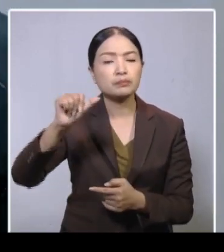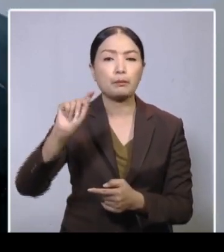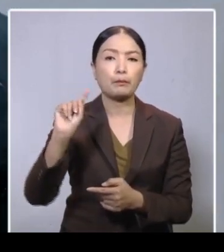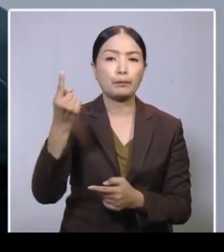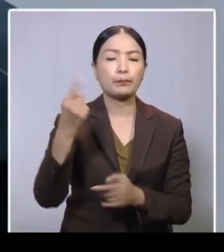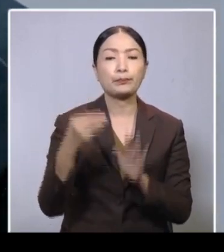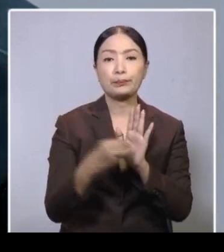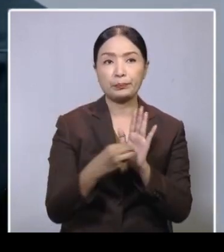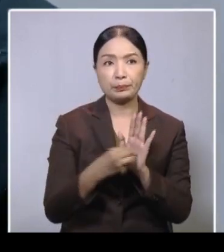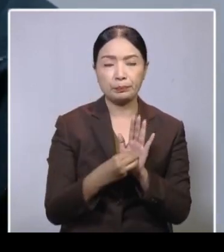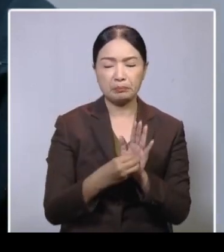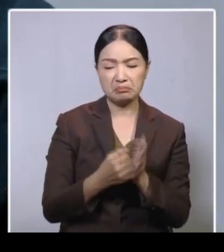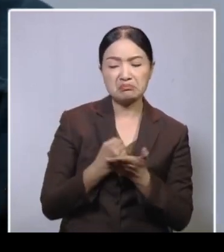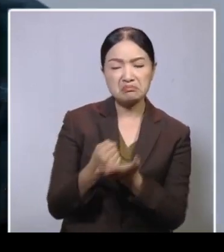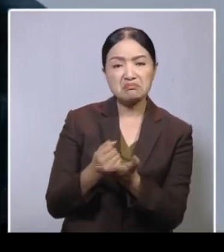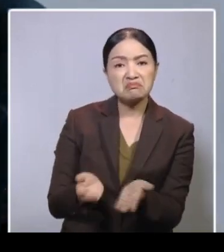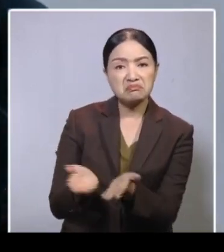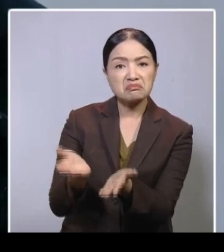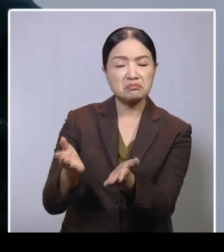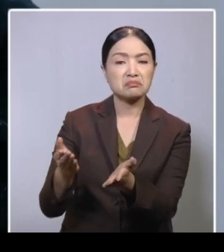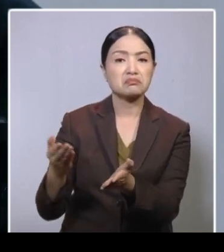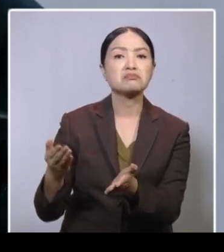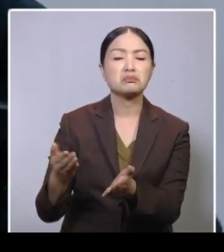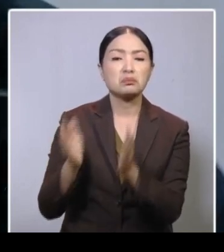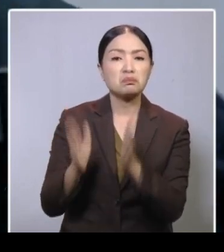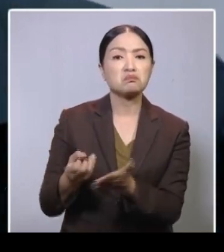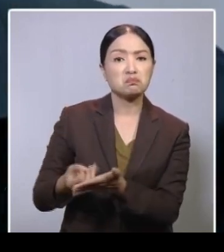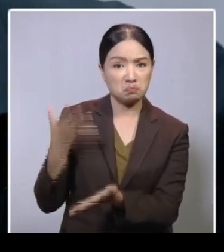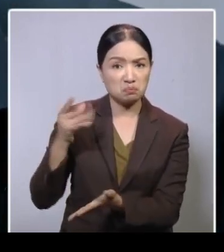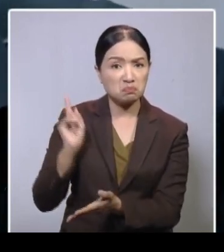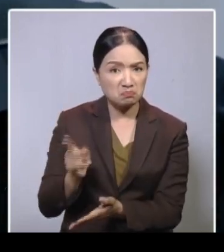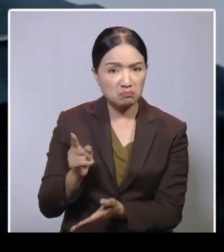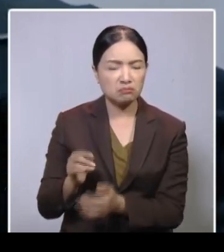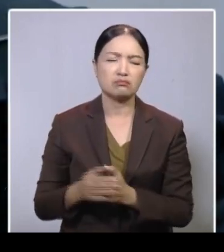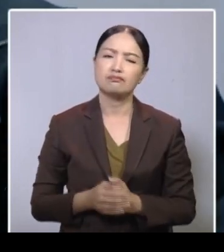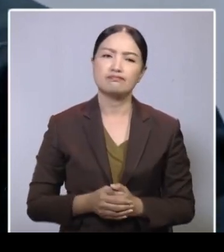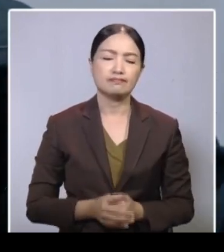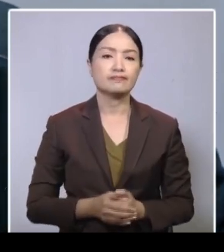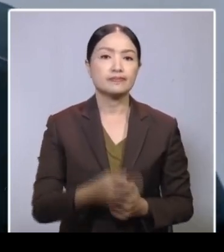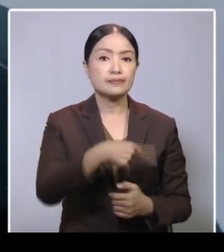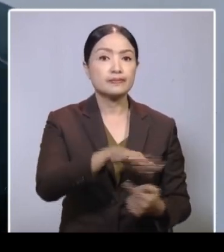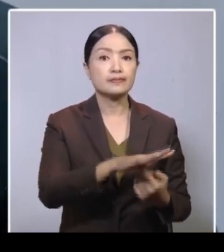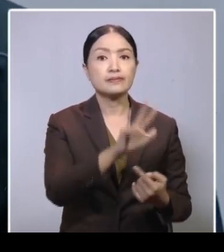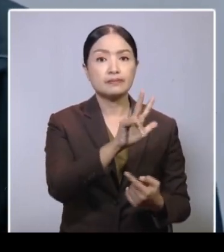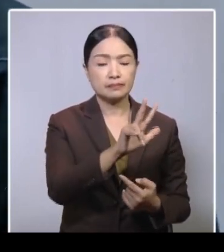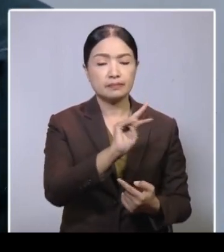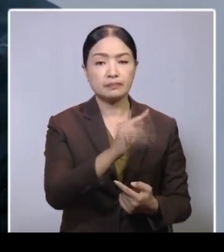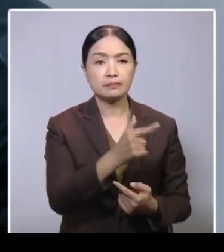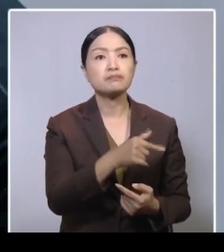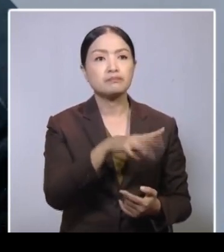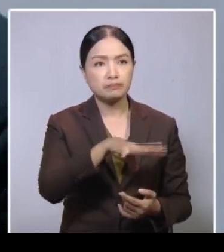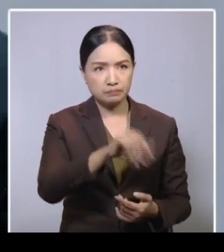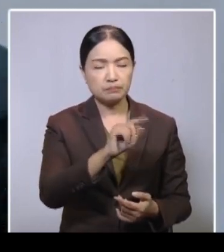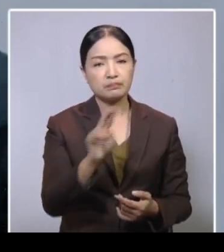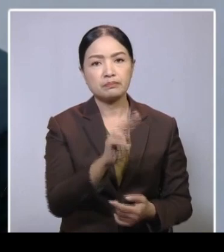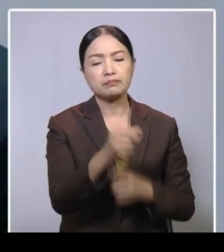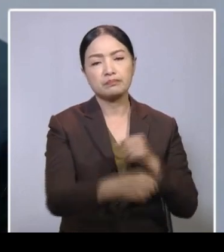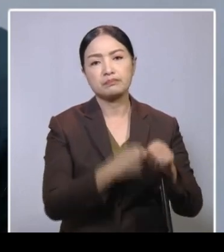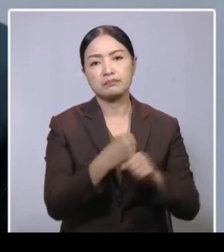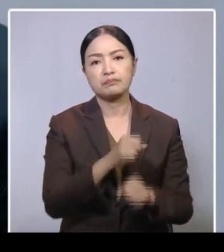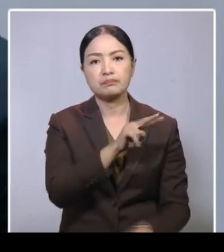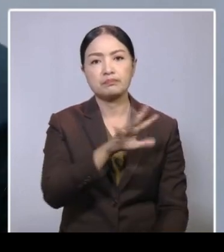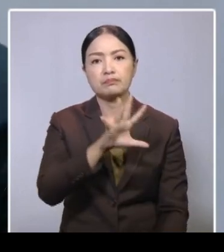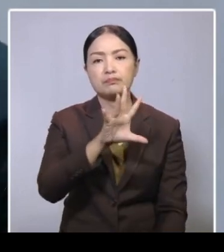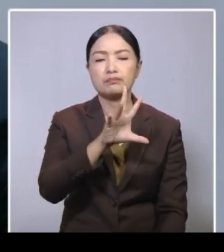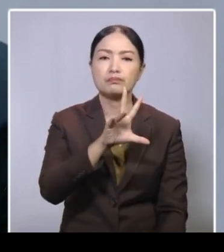ไม่ก็บอกว่าผังเมืองเดิมล่าสุดของกรุงเทพฯถูกใช้มาตั้งแต่ปี2556โดยตามรูปแบบการพัฒนา